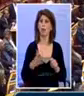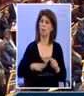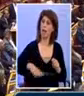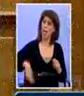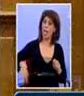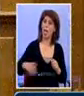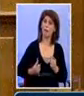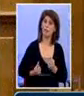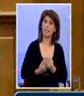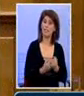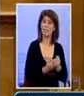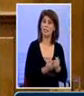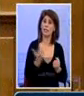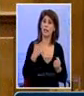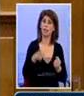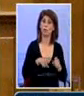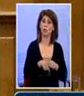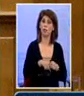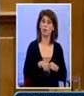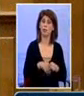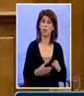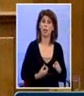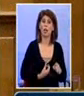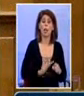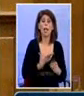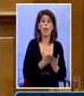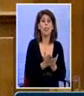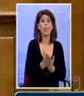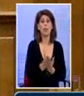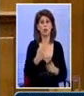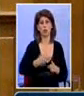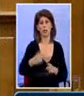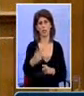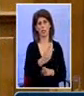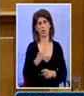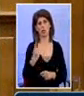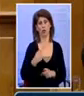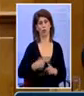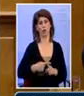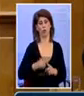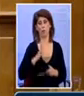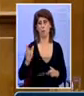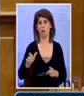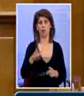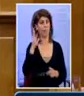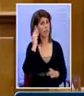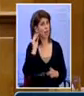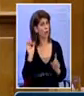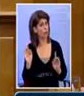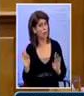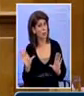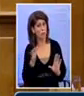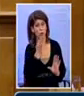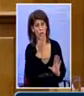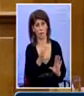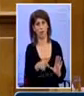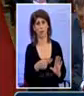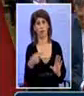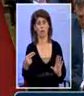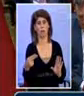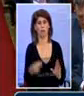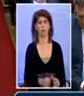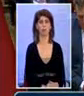στήριξη σε κάτι που αφορά και το αίσθημα δικαίου της ελληνικής κοινωνίας, των Ελλήνων πολιτών. Δεν σας άκουσα όμως να πείτε τίποτα γι' αυτό.